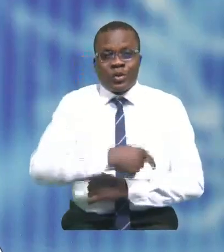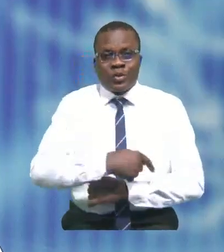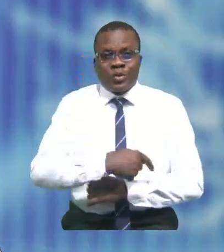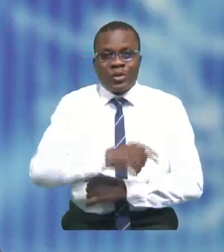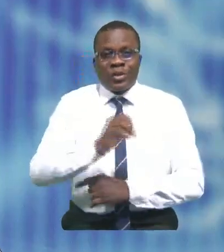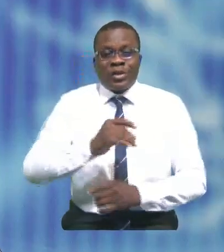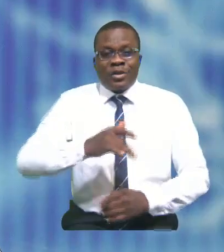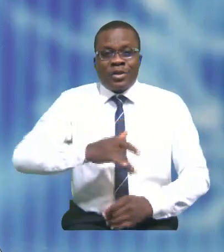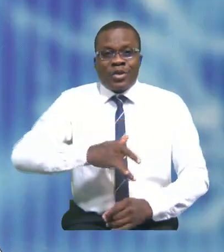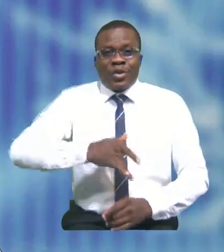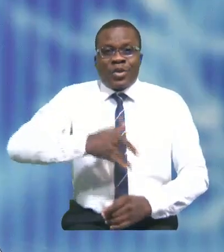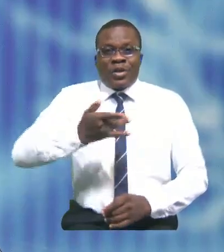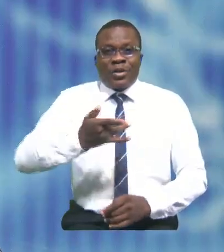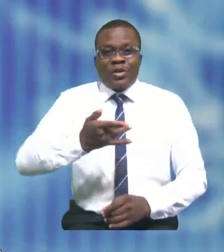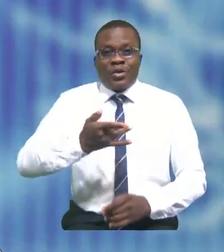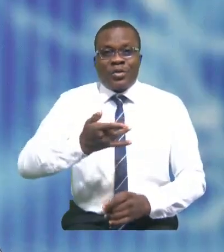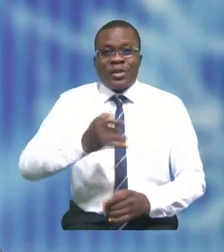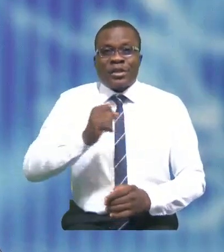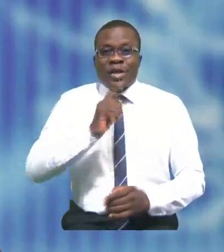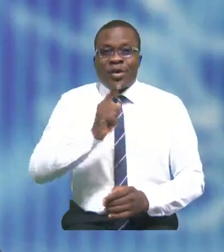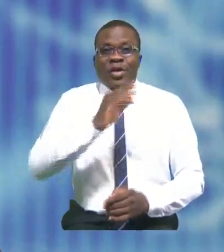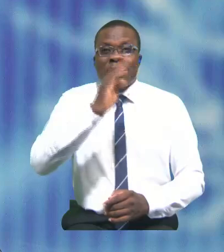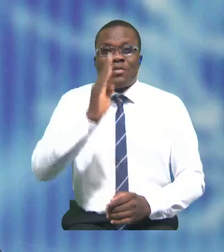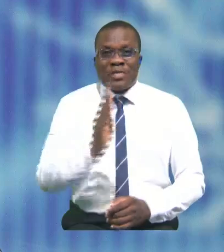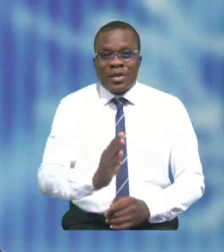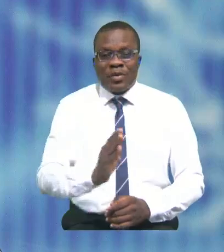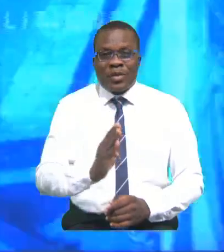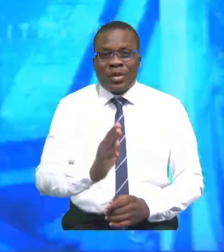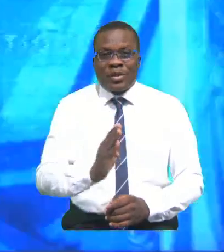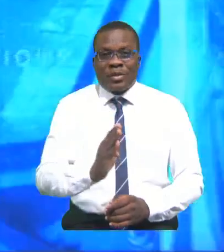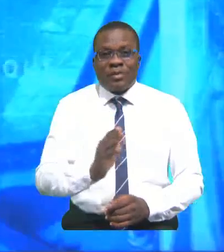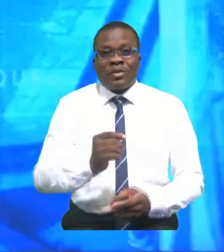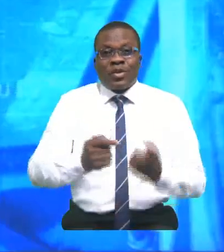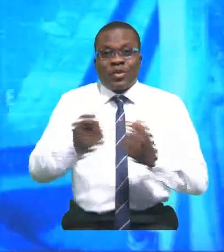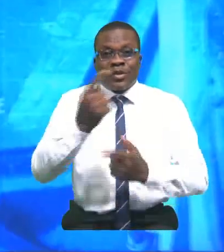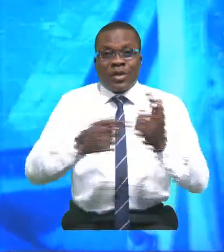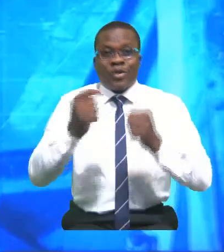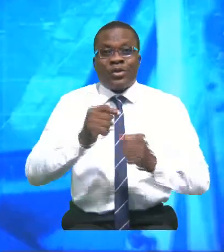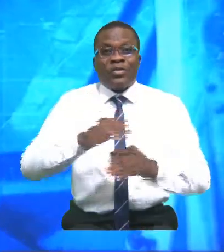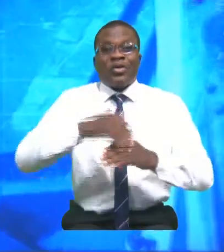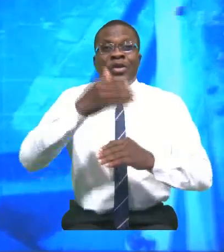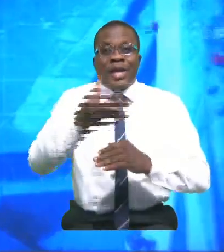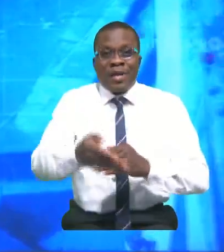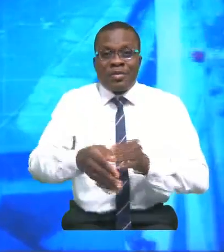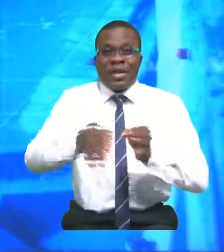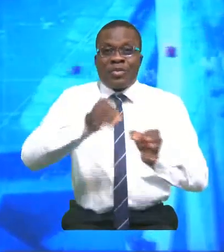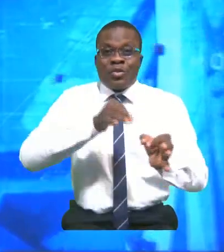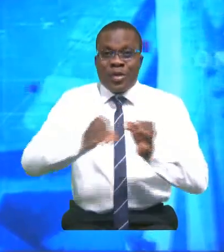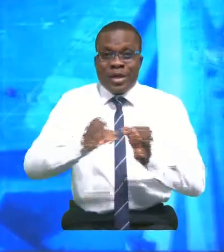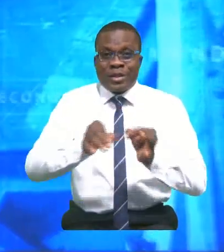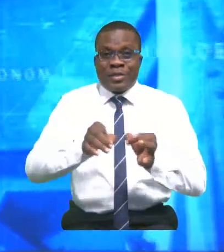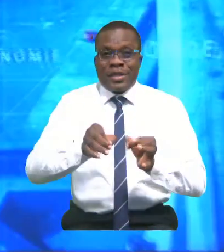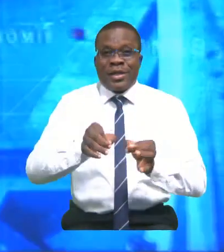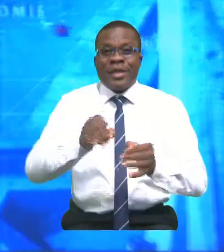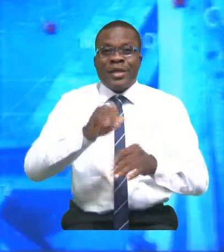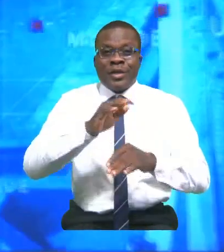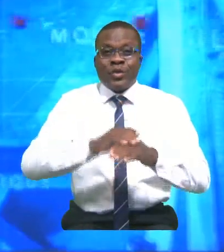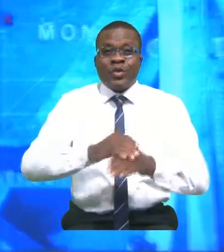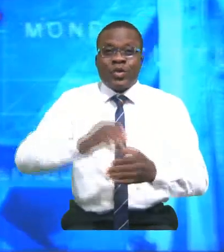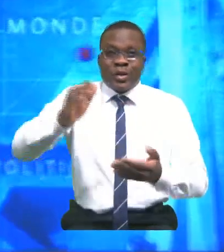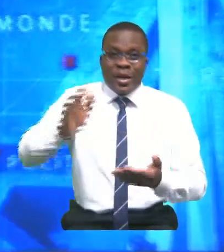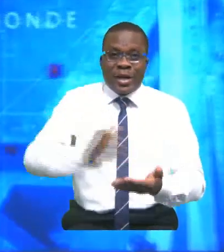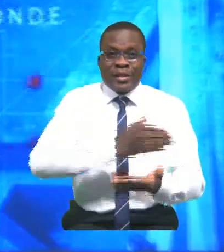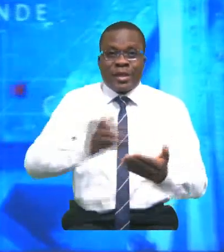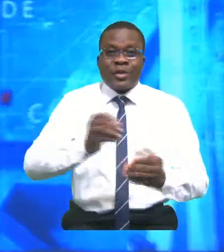sens quand même un Béninois d'accord nous allons revenir de long en Lage au cours de ce journal sur ce concert que vous